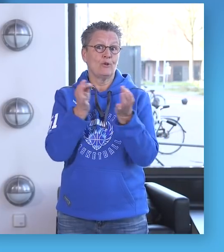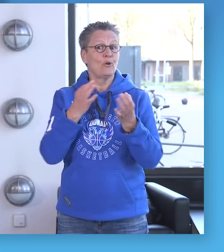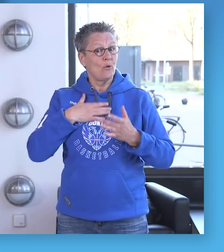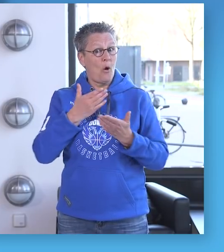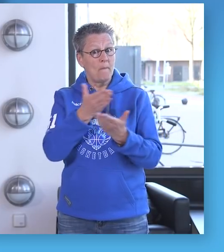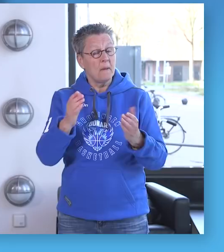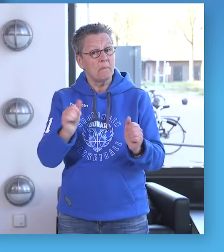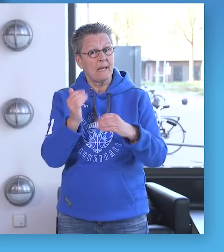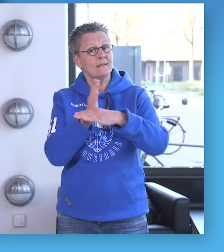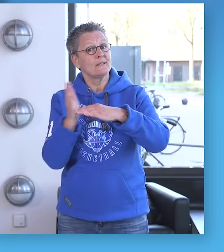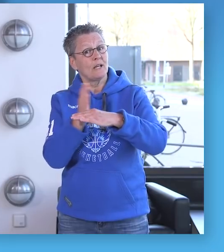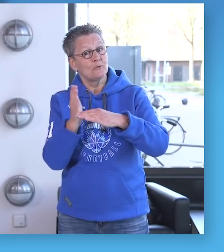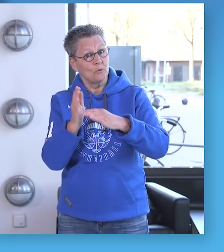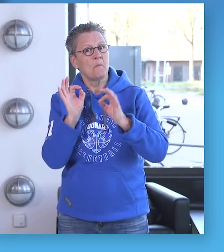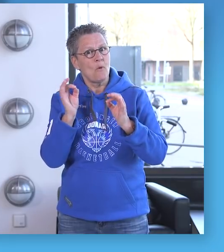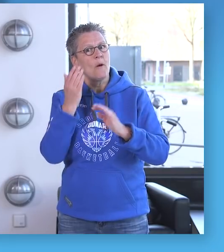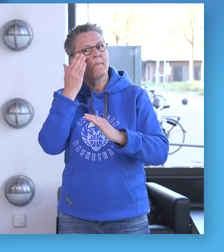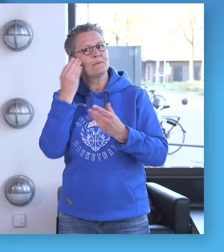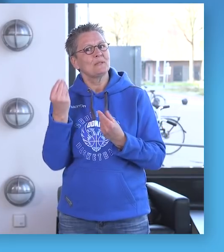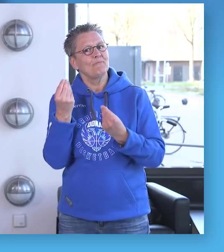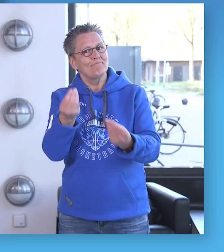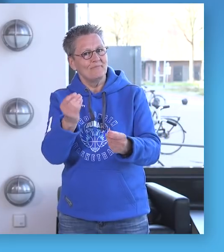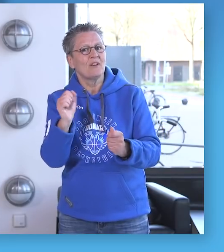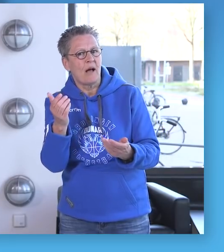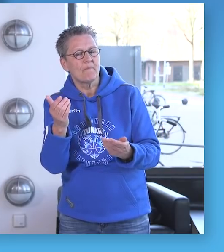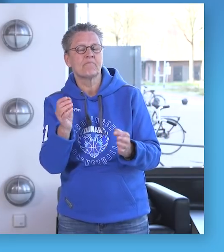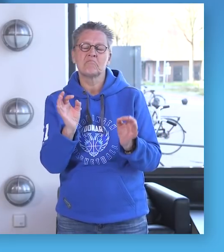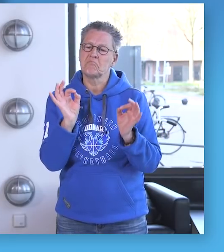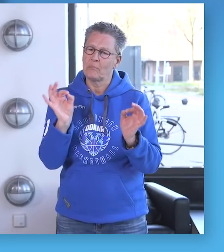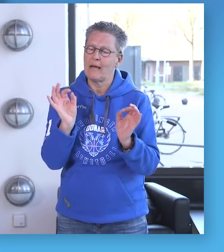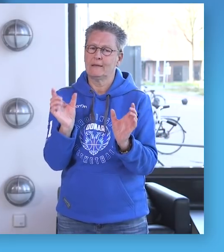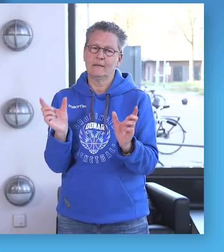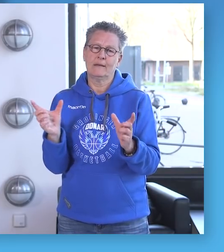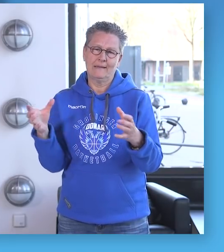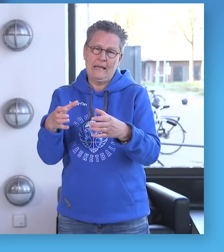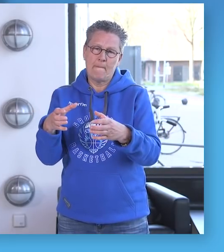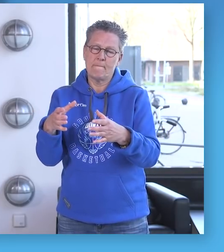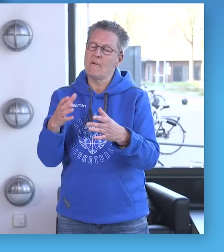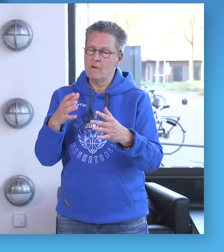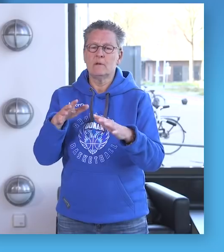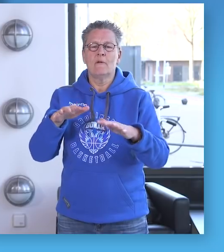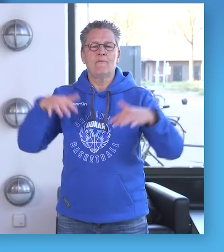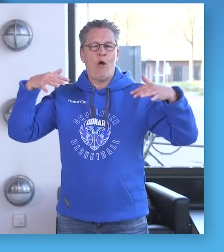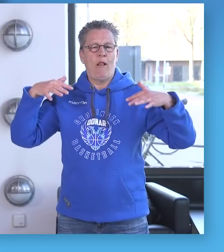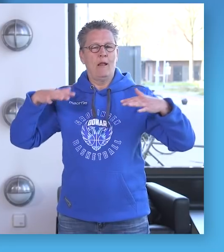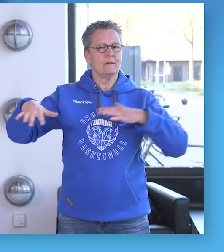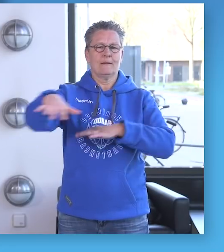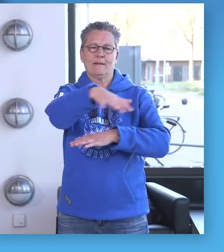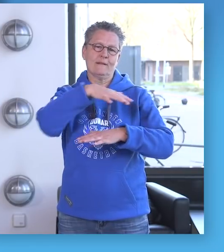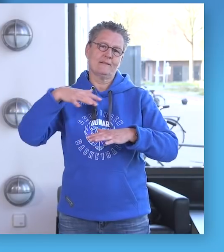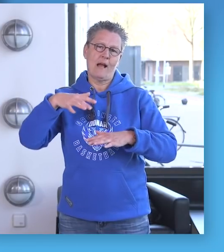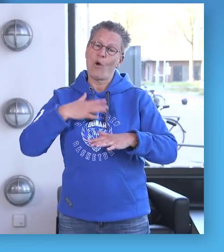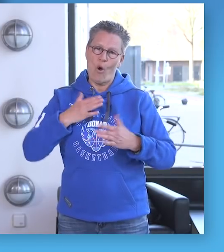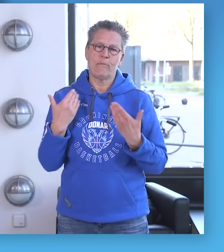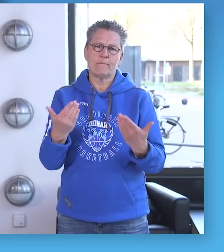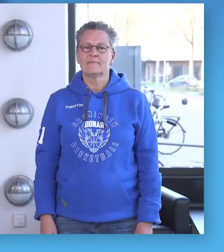allemaal aan het begin van het seizoen weer een mooi perspectief te kunnen bieden. Met een prachtig team en weer een volle zaal. En ja,